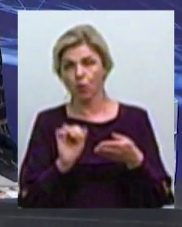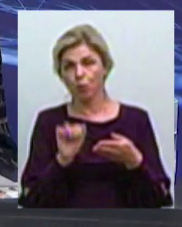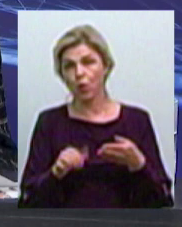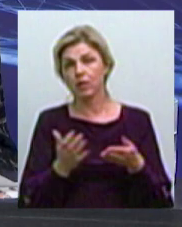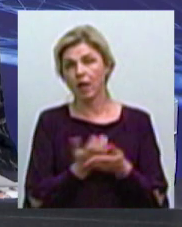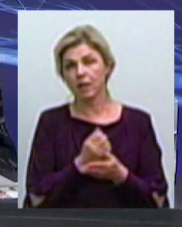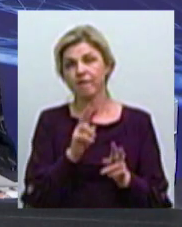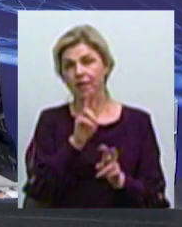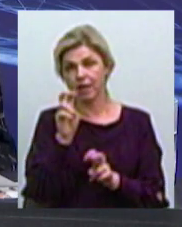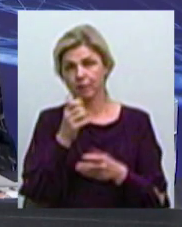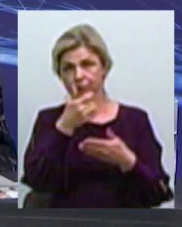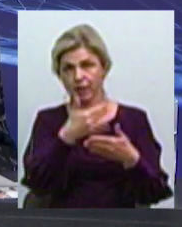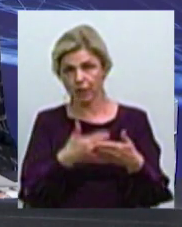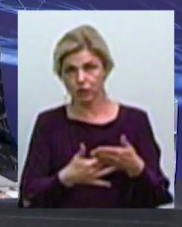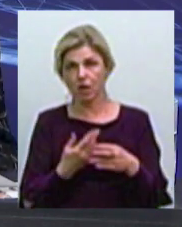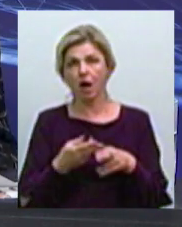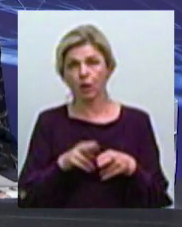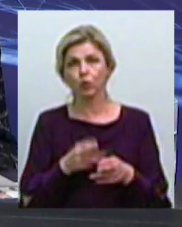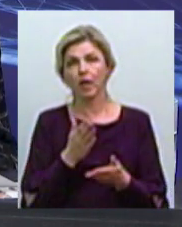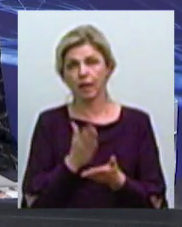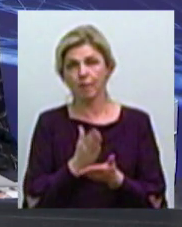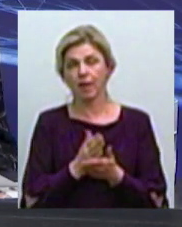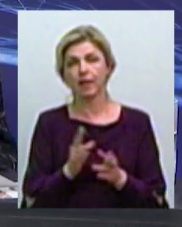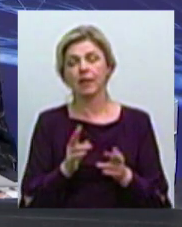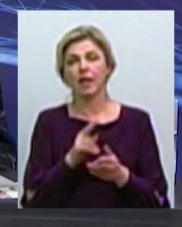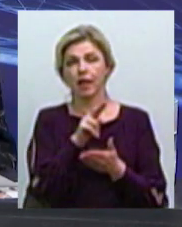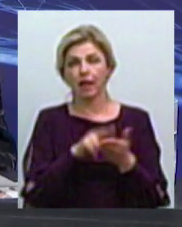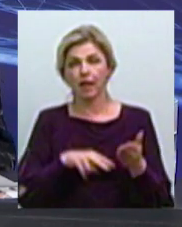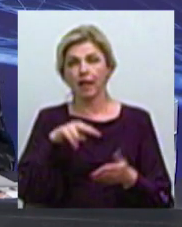фирмы, перечень фирм, которые имеют лицензии. Там вони